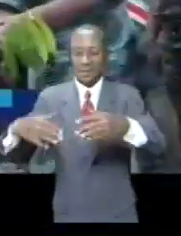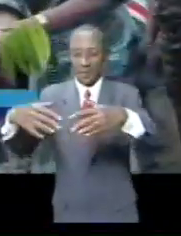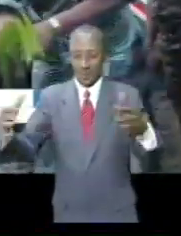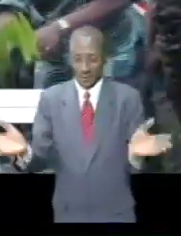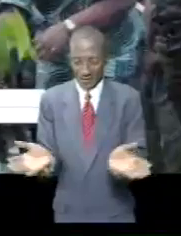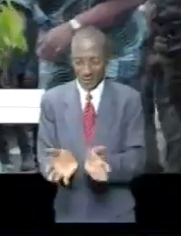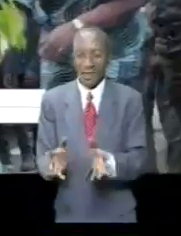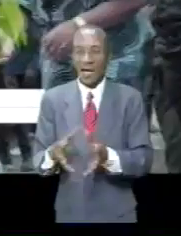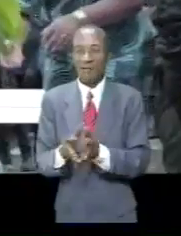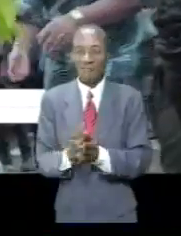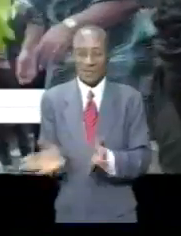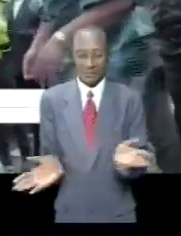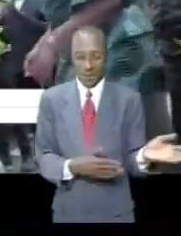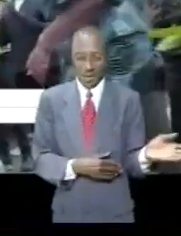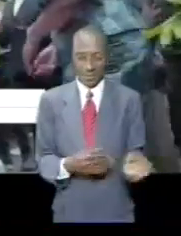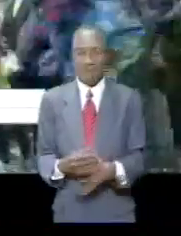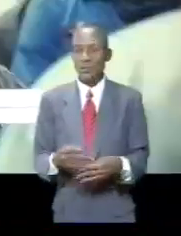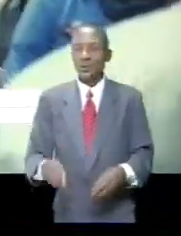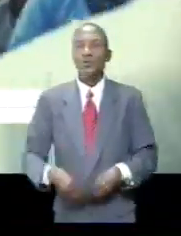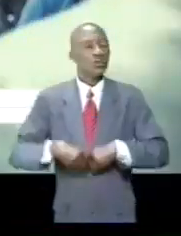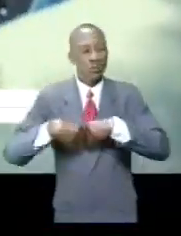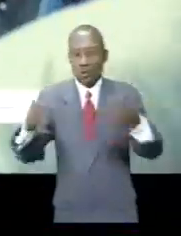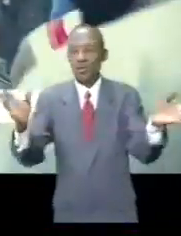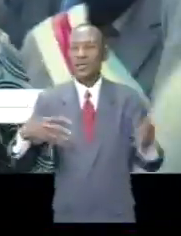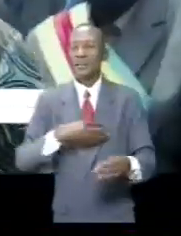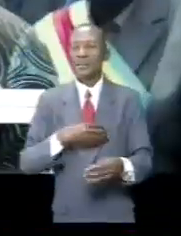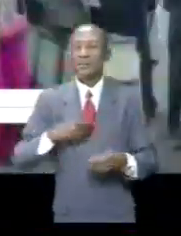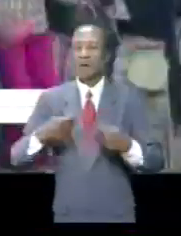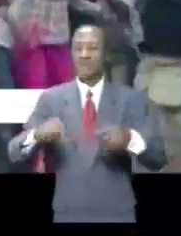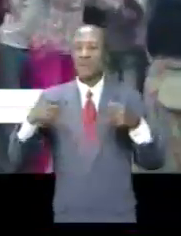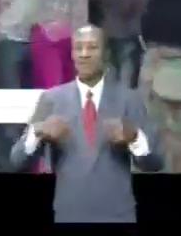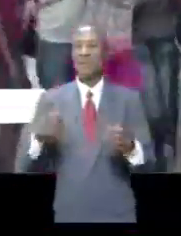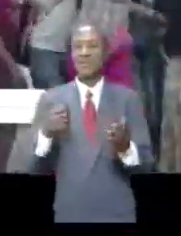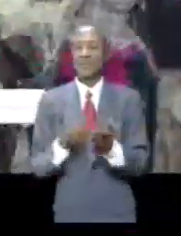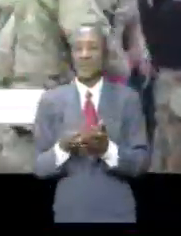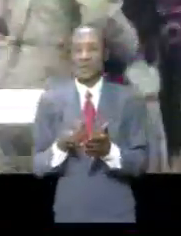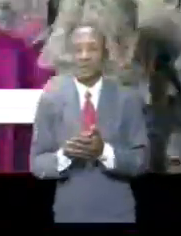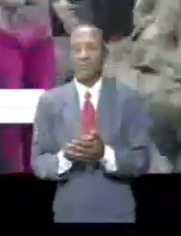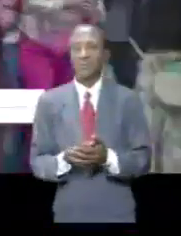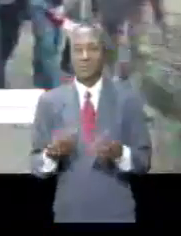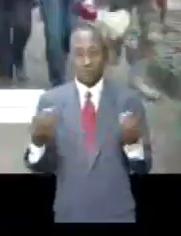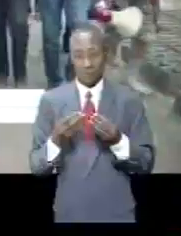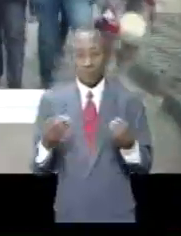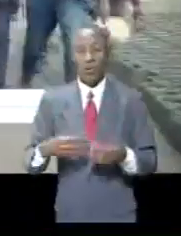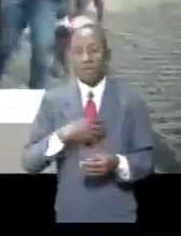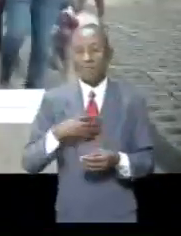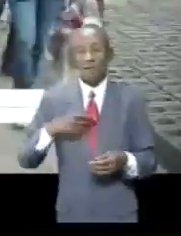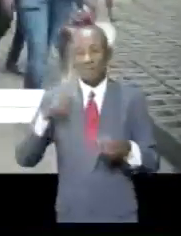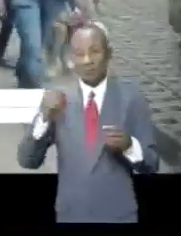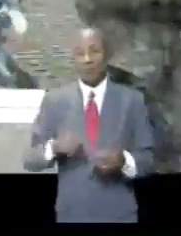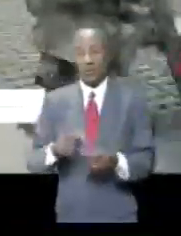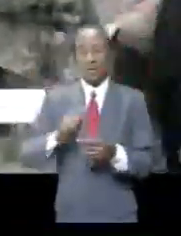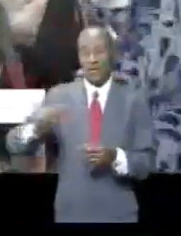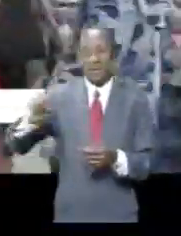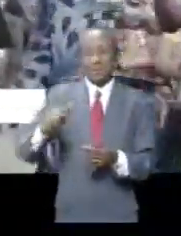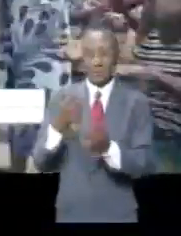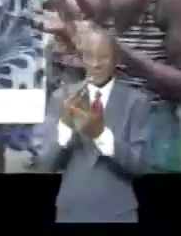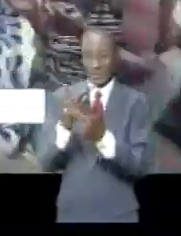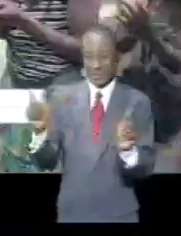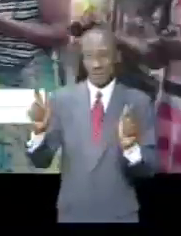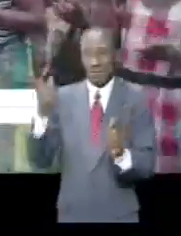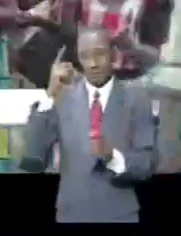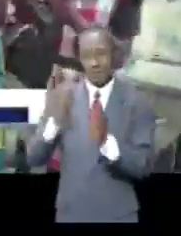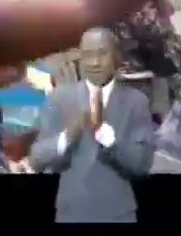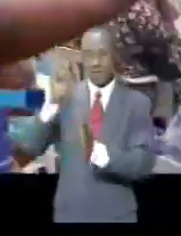inconditionnelle au commerce des femmes vendeuses de pain ne vise qu'un seul objectif, contribuer à leur autonomisation et par ricochet, nourrir les